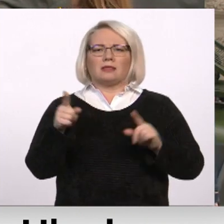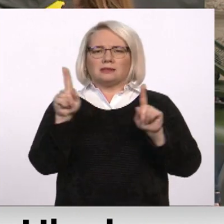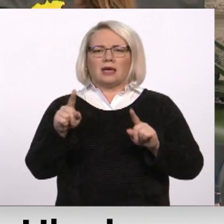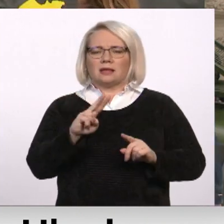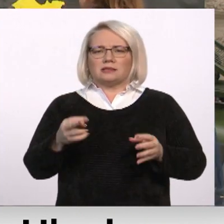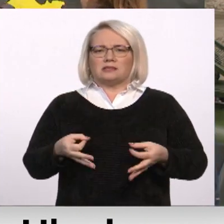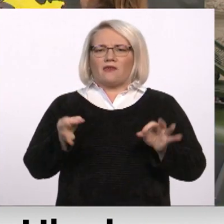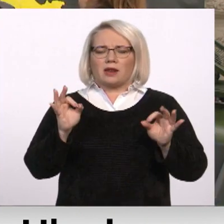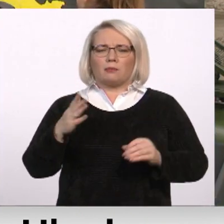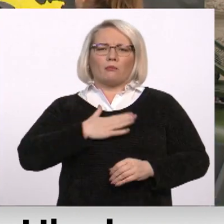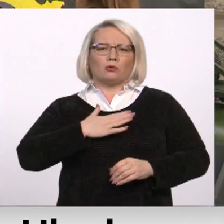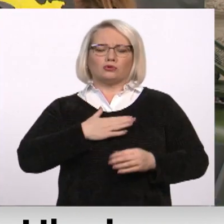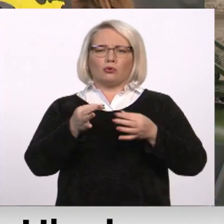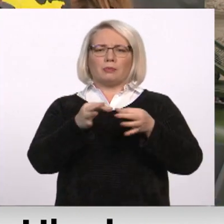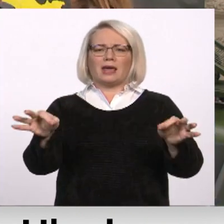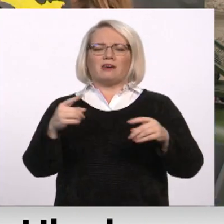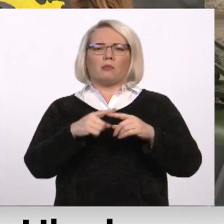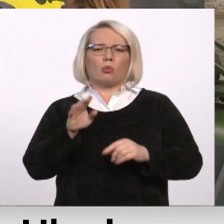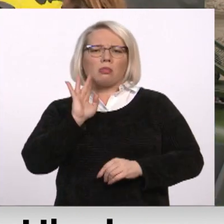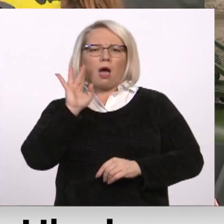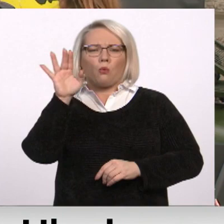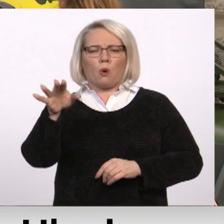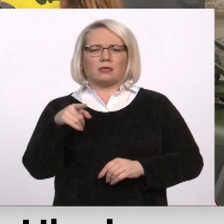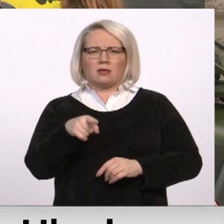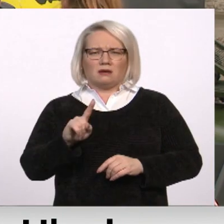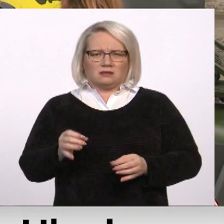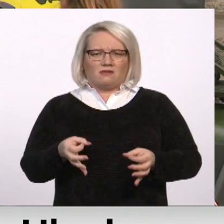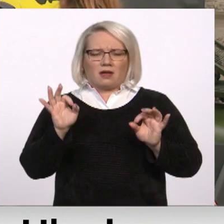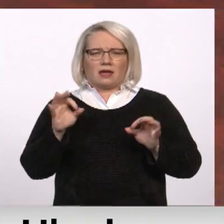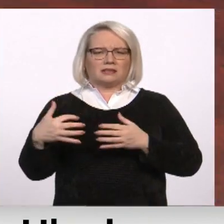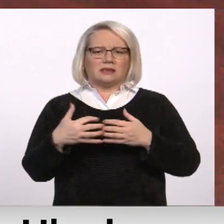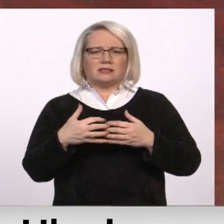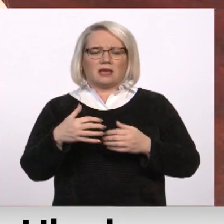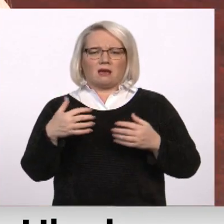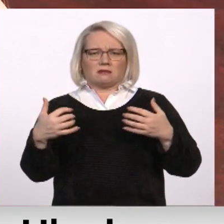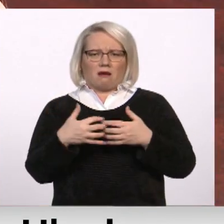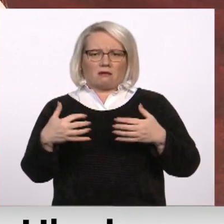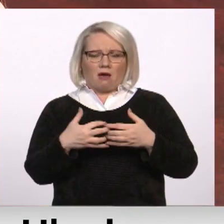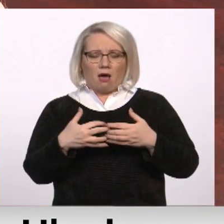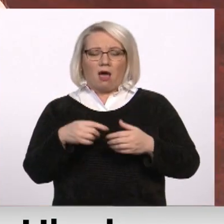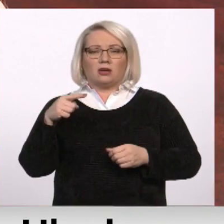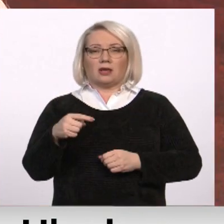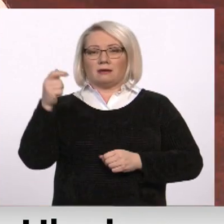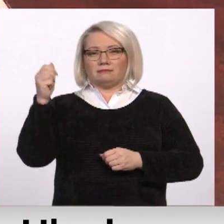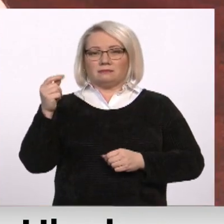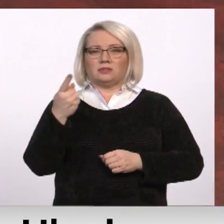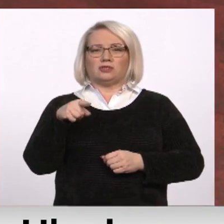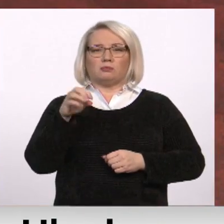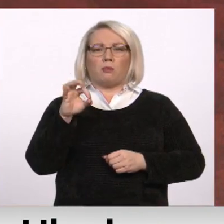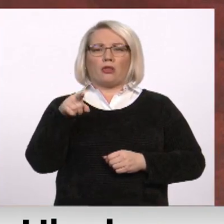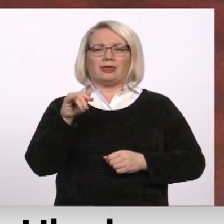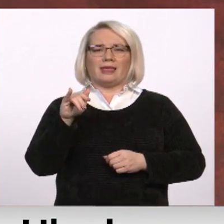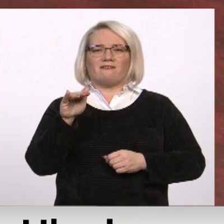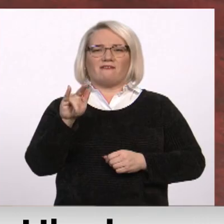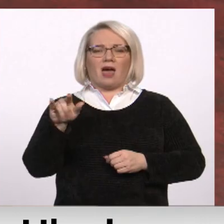nezinu, brīvība un nākotne, kas izšķirās kaujas laukā šobrīd. Stopify platformā minimālā ziedojuma summa